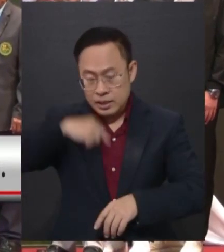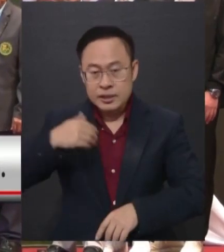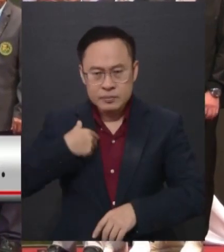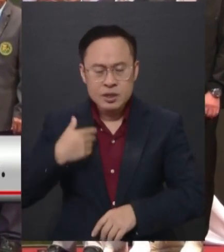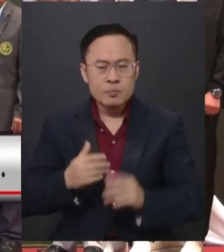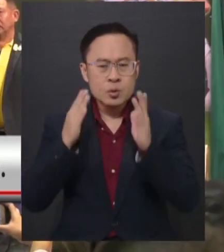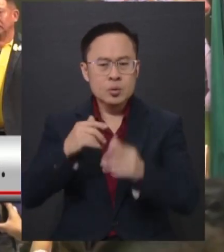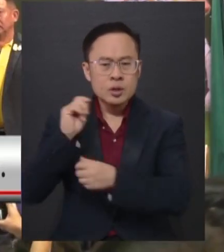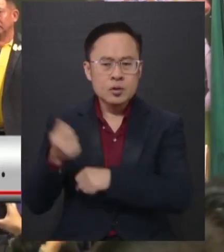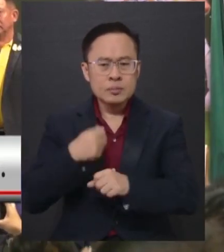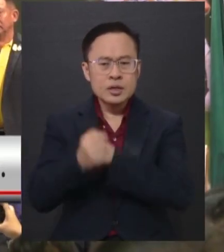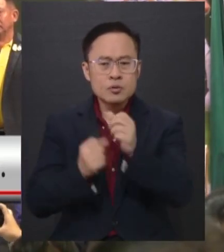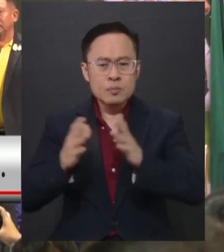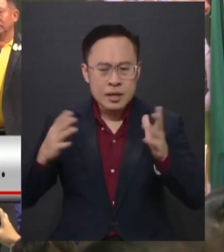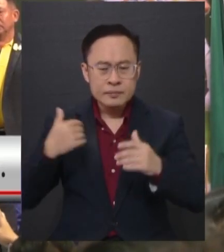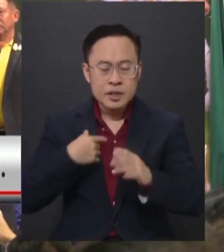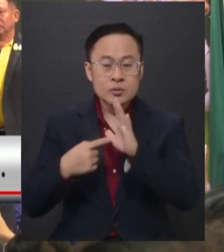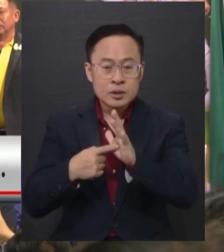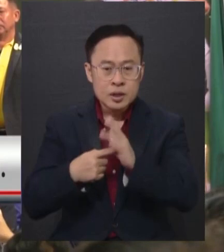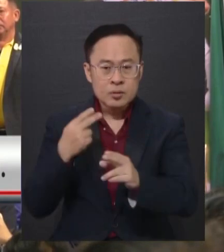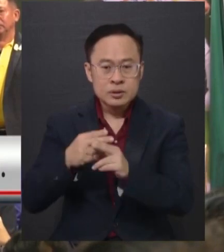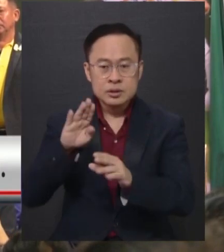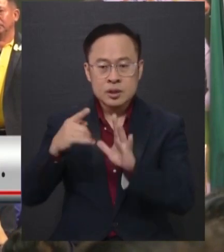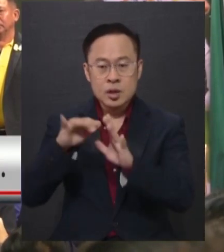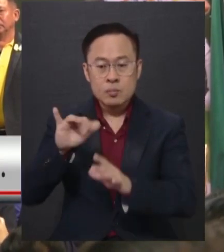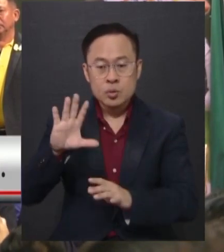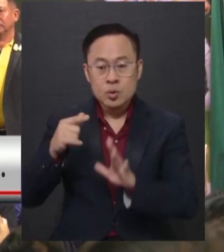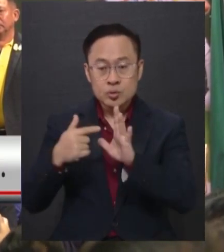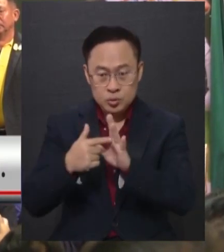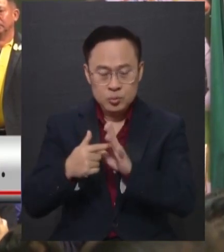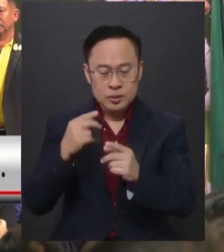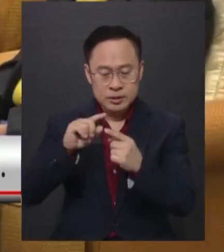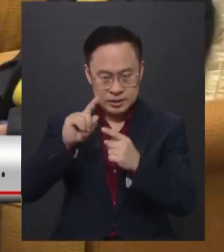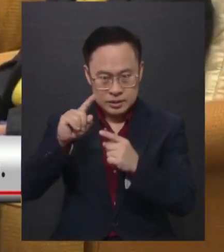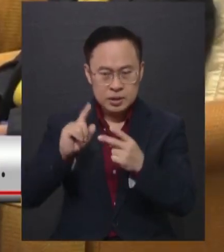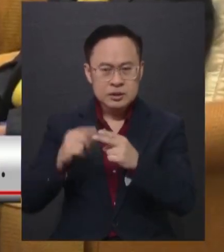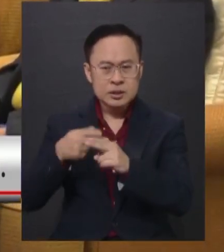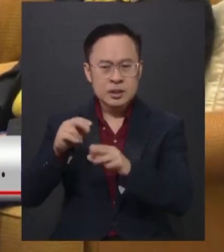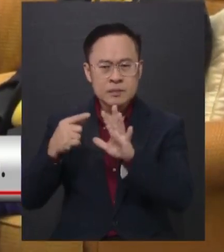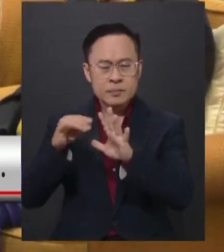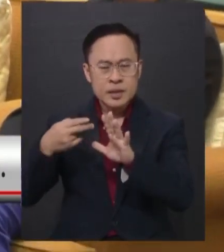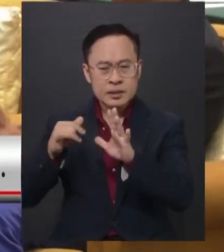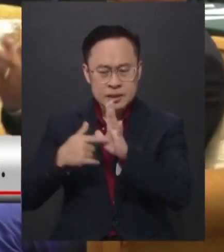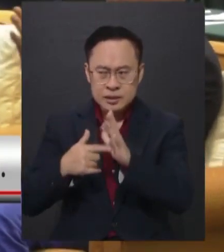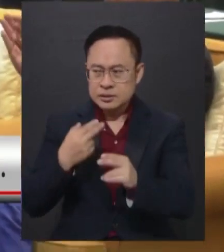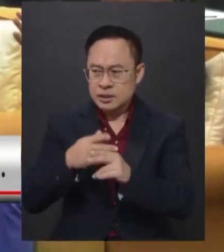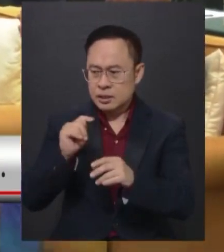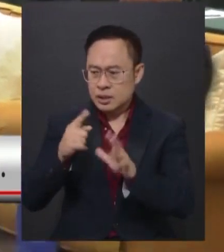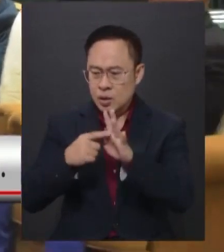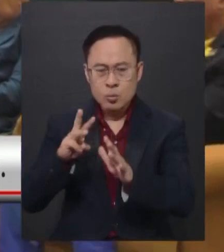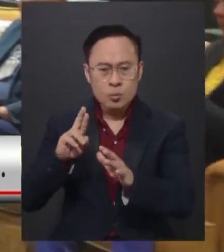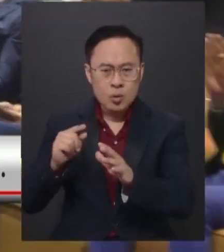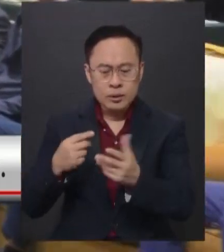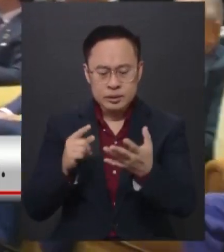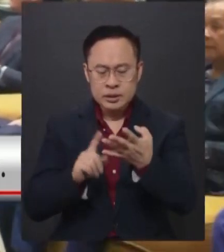ปรกอล์ฟชื่อดังหลายคนนะครับนำทัพมาโดยบุญชูเรืองกิจครับประหยัดมากแสงถาวรวิรัจจันทร์อุดรดวงเดชาและ